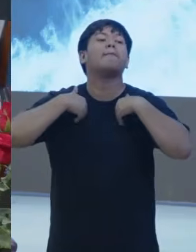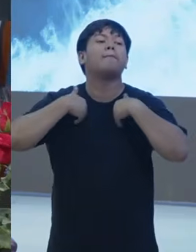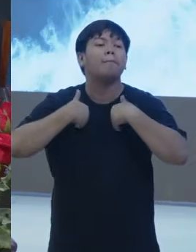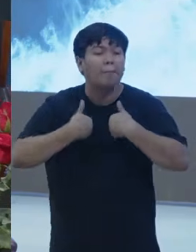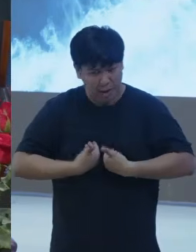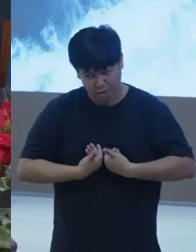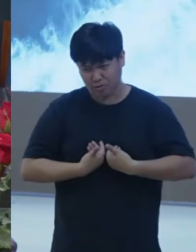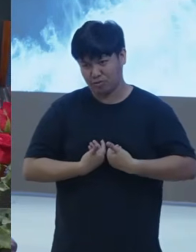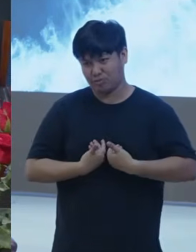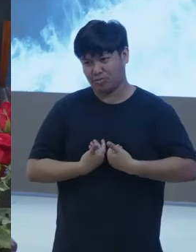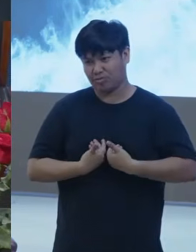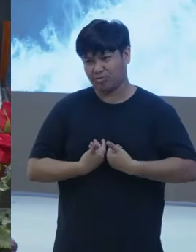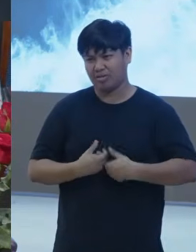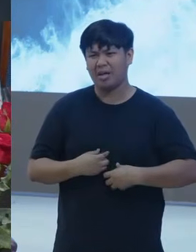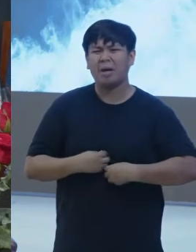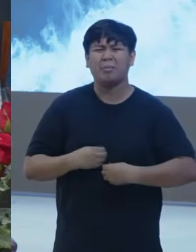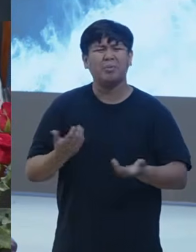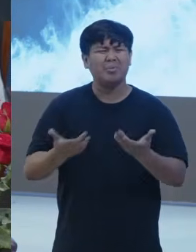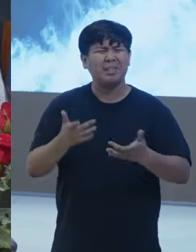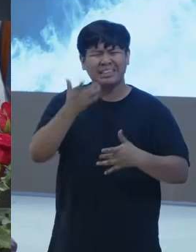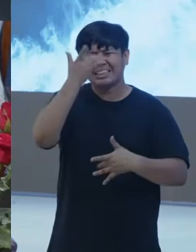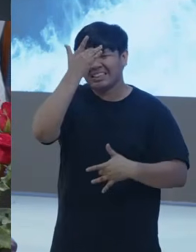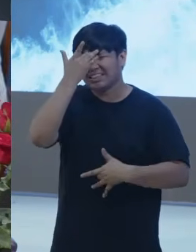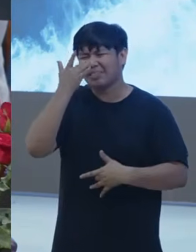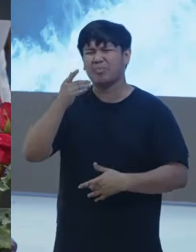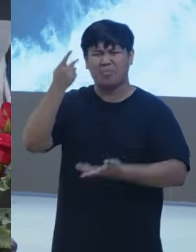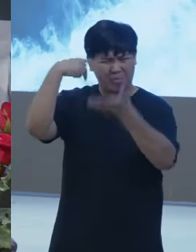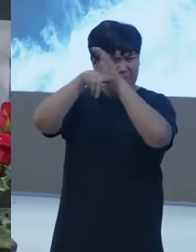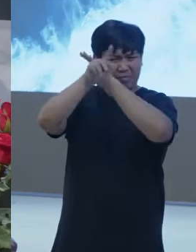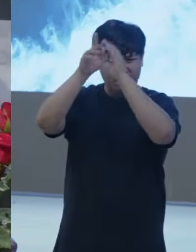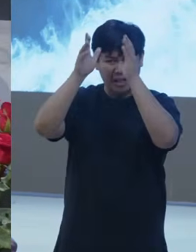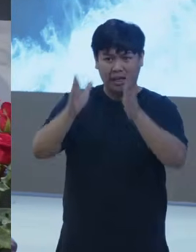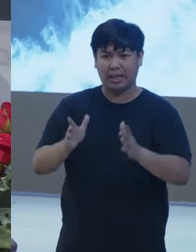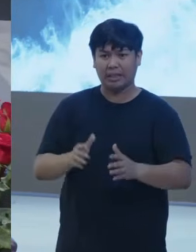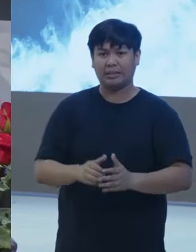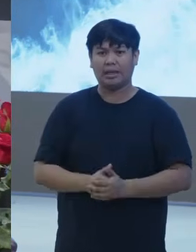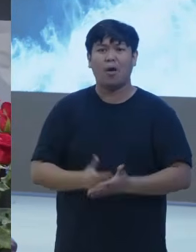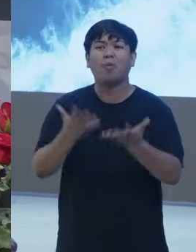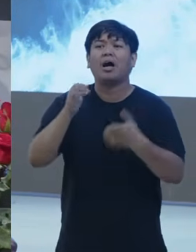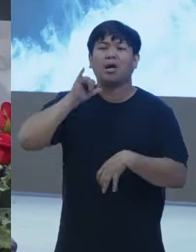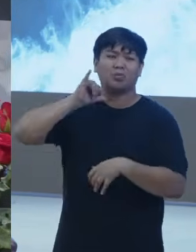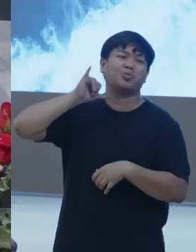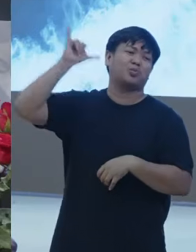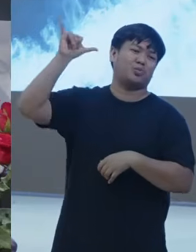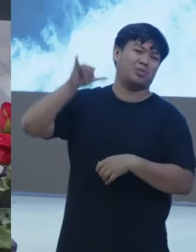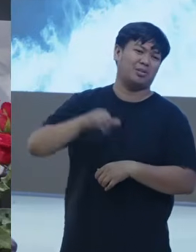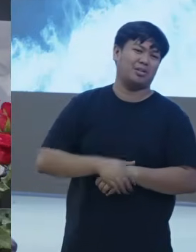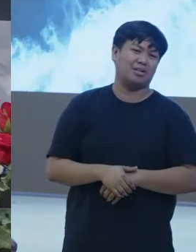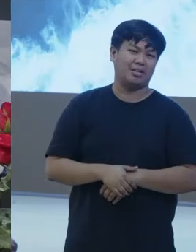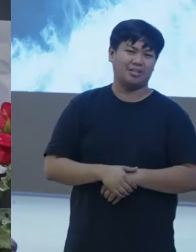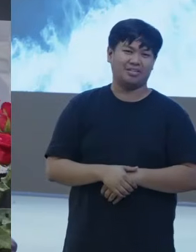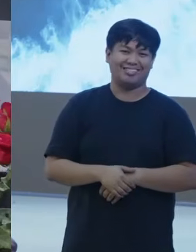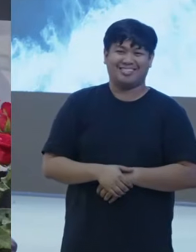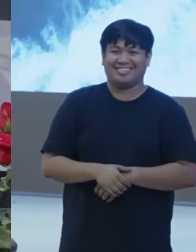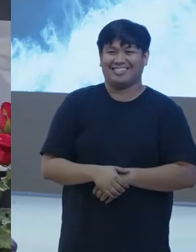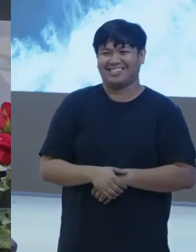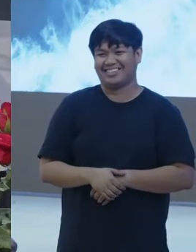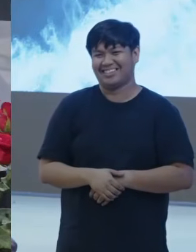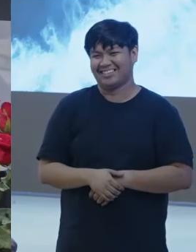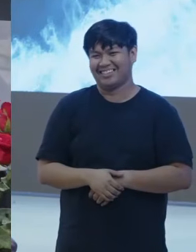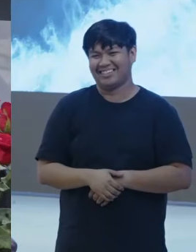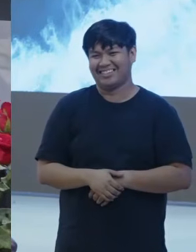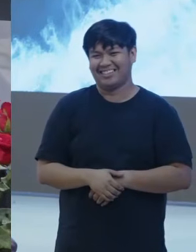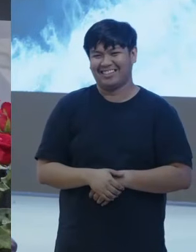sakit ng mga propeta. No? Madaling mag-suicide ang mga propeta.